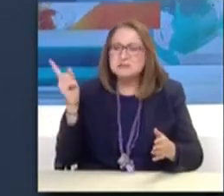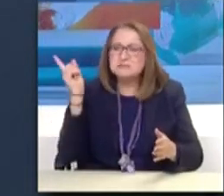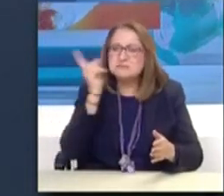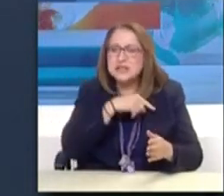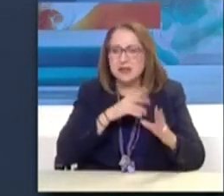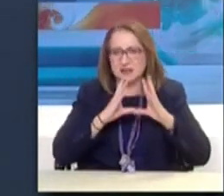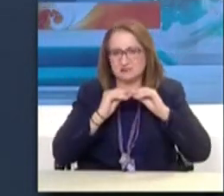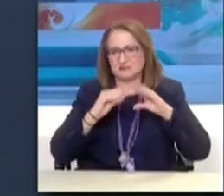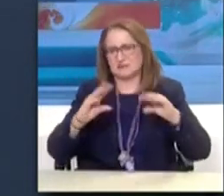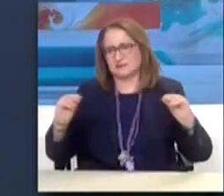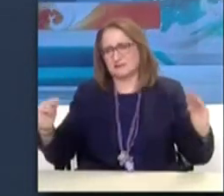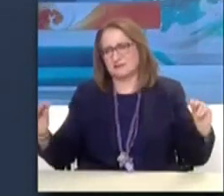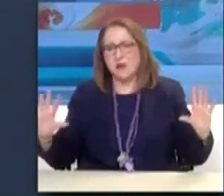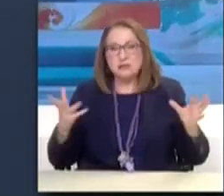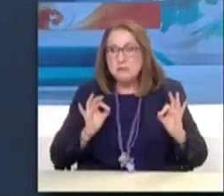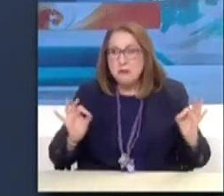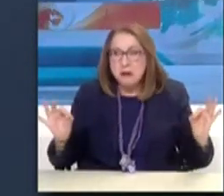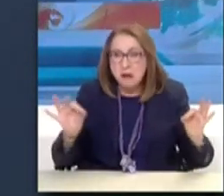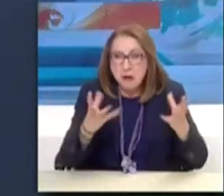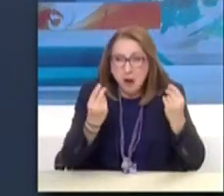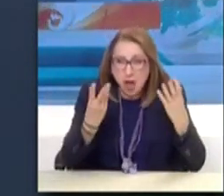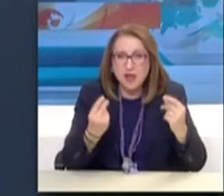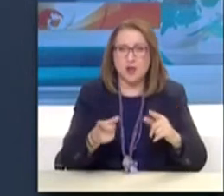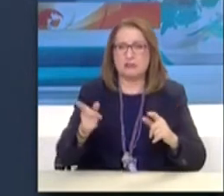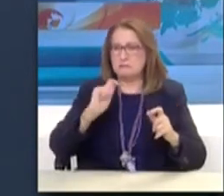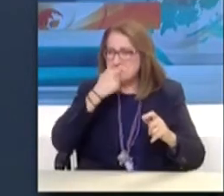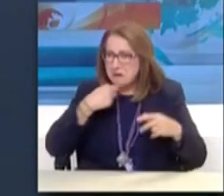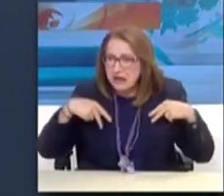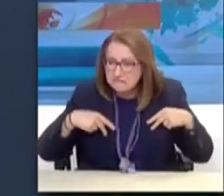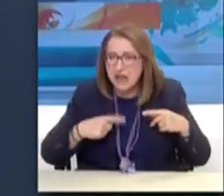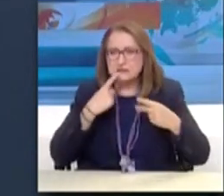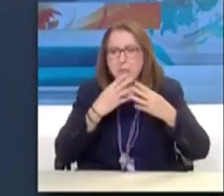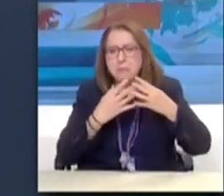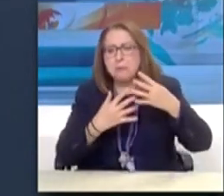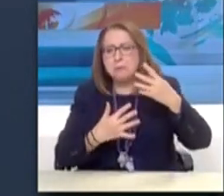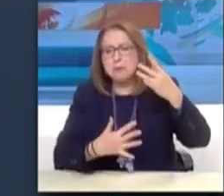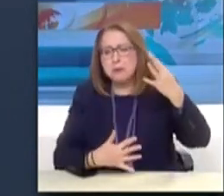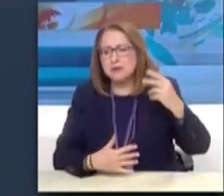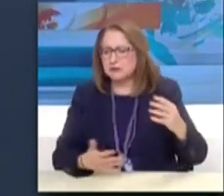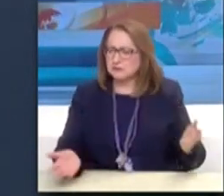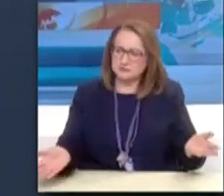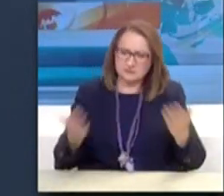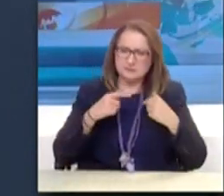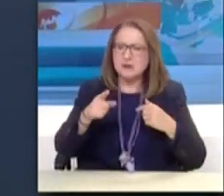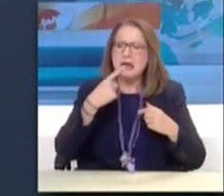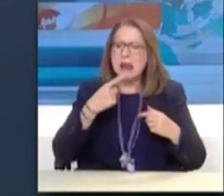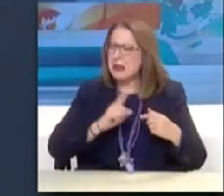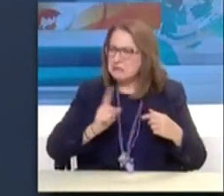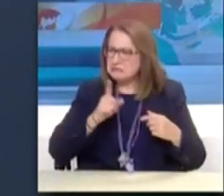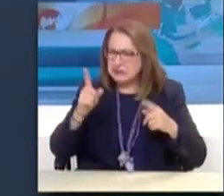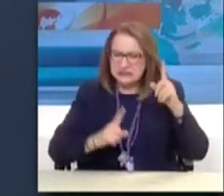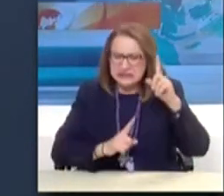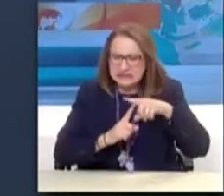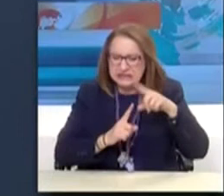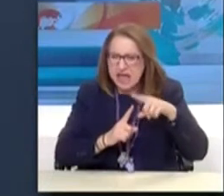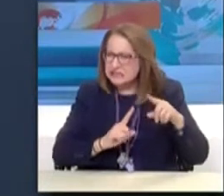σχετικά με τη διασπορά της νόσου, όσον αφορά το γενικό πληθυσμό. Δηλαδή, πως γίνονται απειροελάχιστα τεστ και πως οδηγούμαστε σε